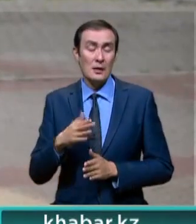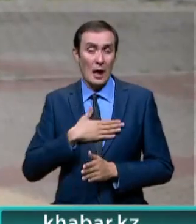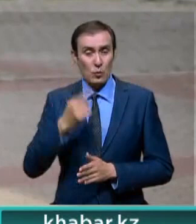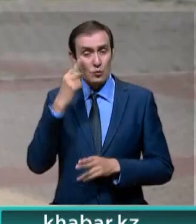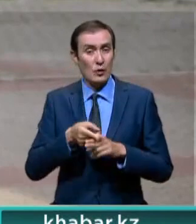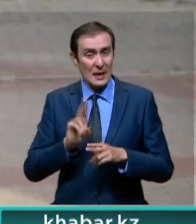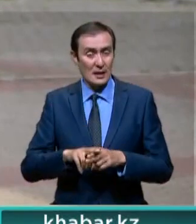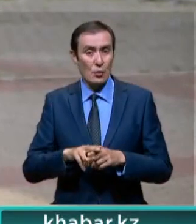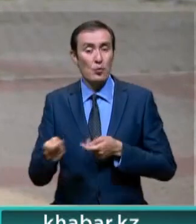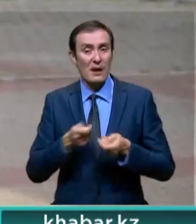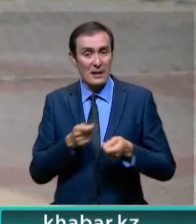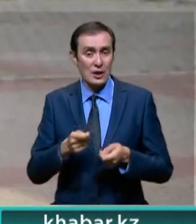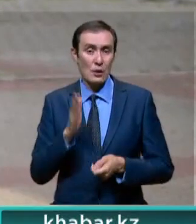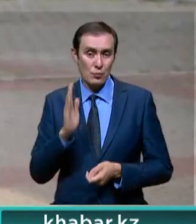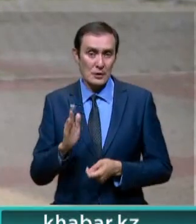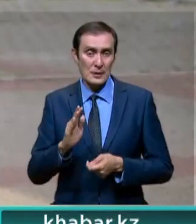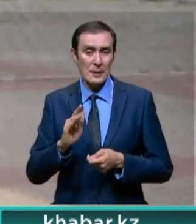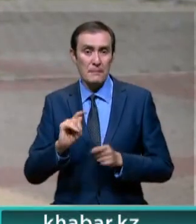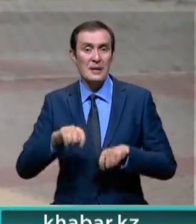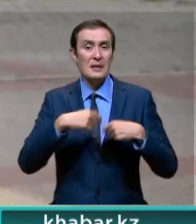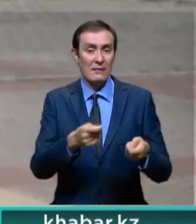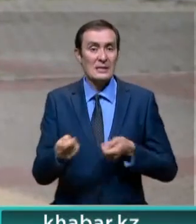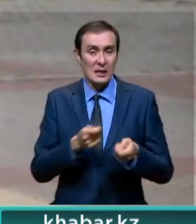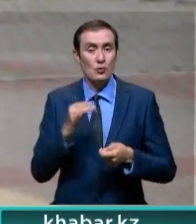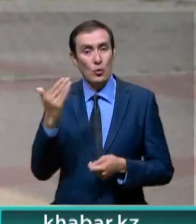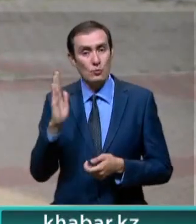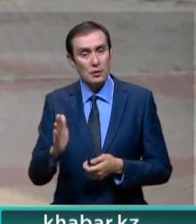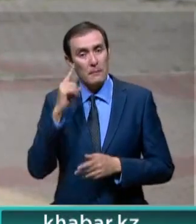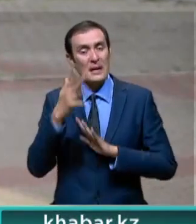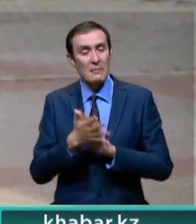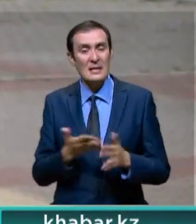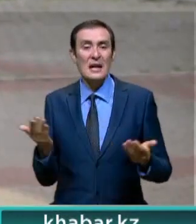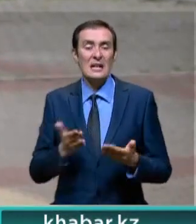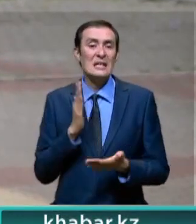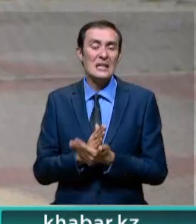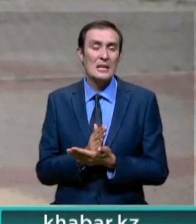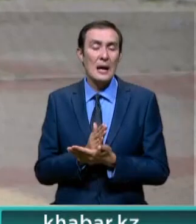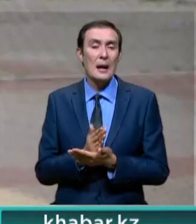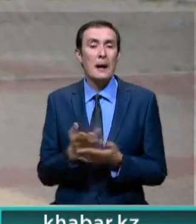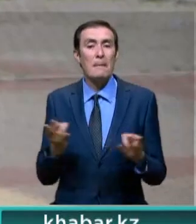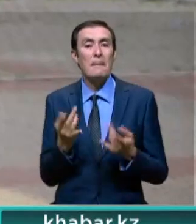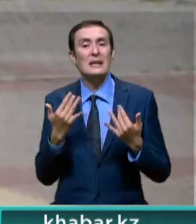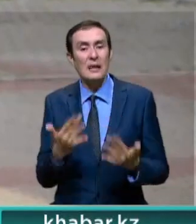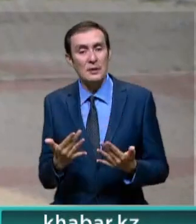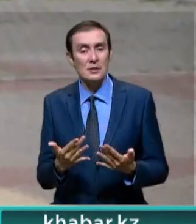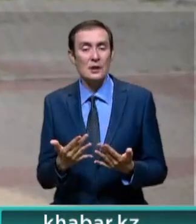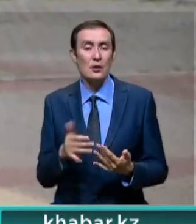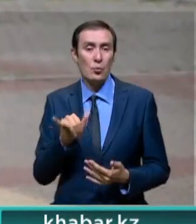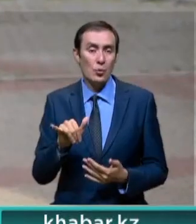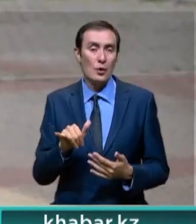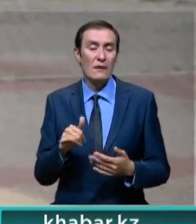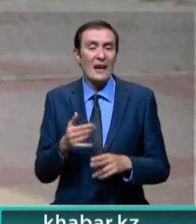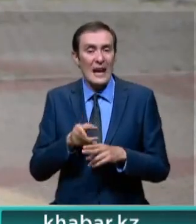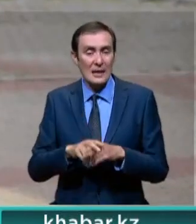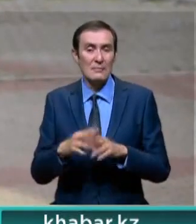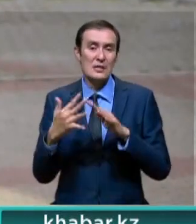вот это участвующее управление, оно будет передаваться этому акиму, и он будет понимать, какие есть потребности конкретно в